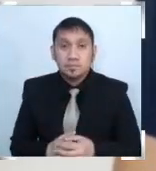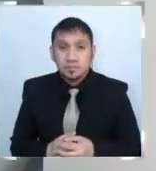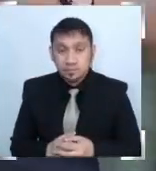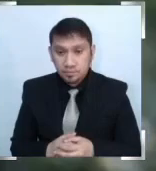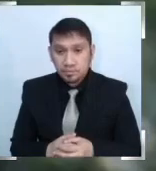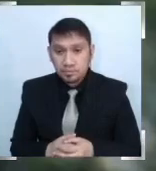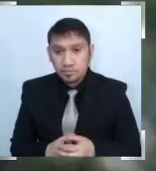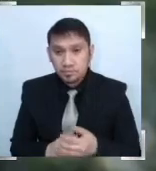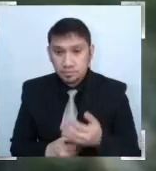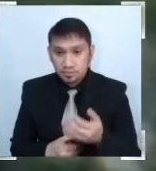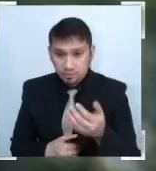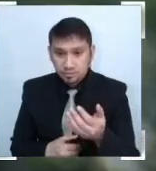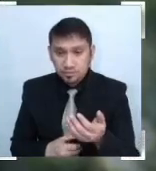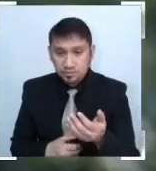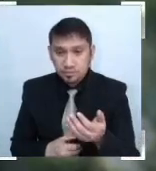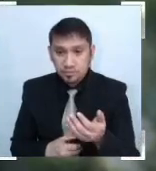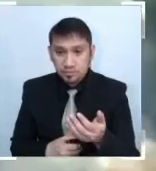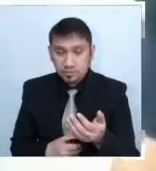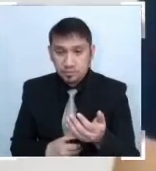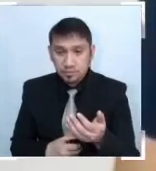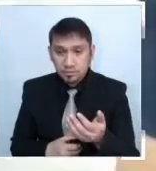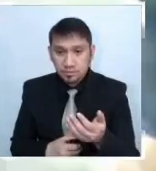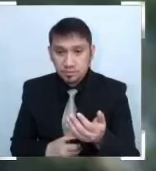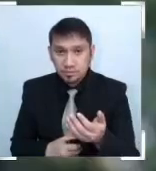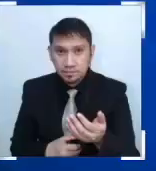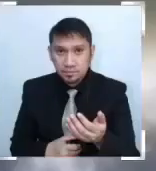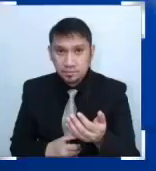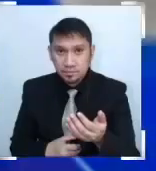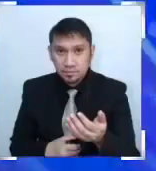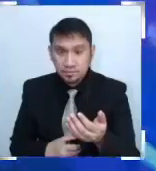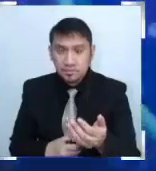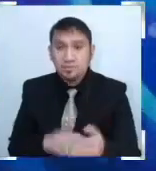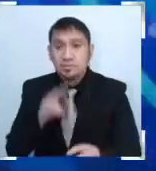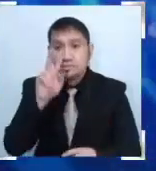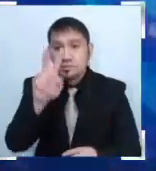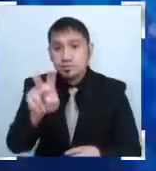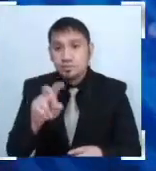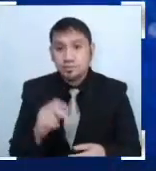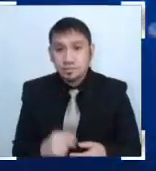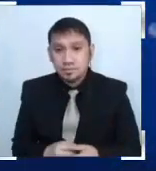Tulad. Ako si Rafi Tima. Kami ang inyong saksi!